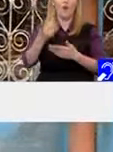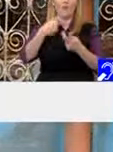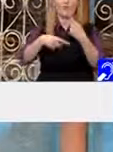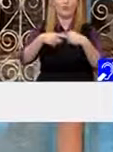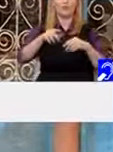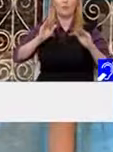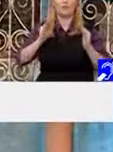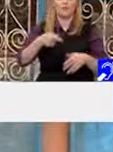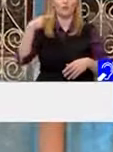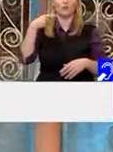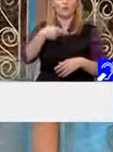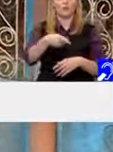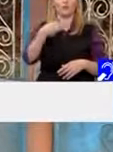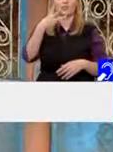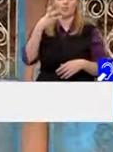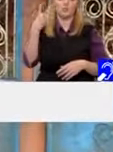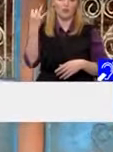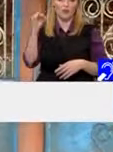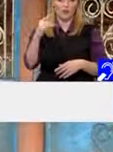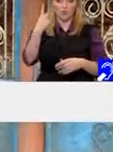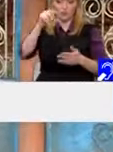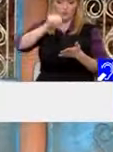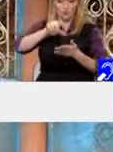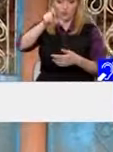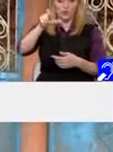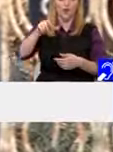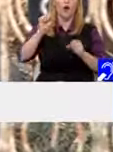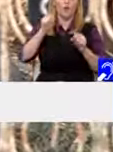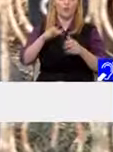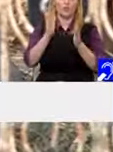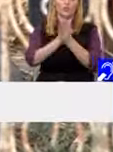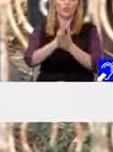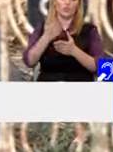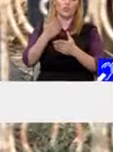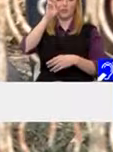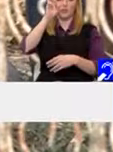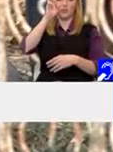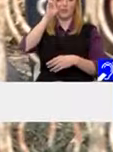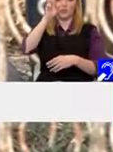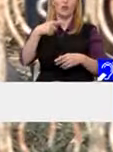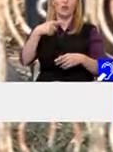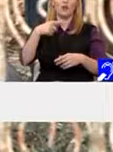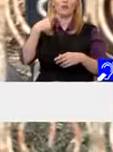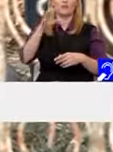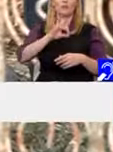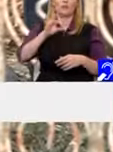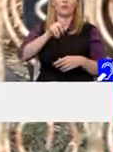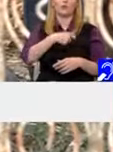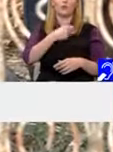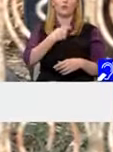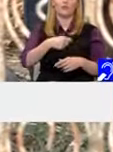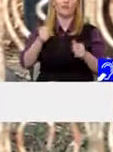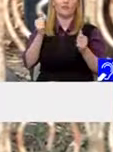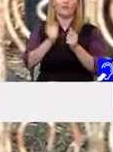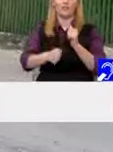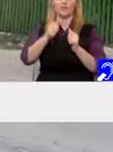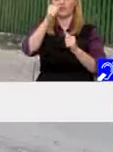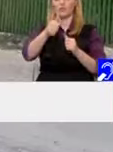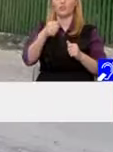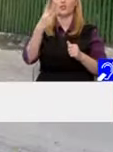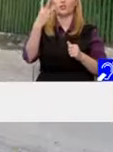mic de 1538 de lei pe membru de familie pot cere ajutor din partea statului. Este vorba despre o indemnizație fixă lunară de